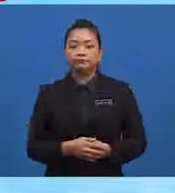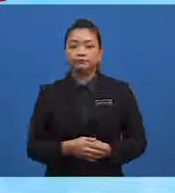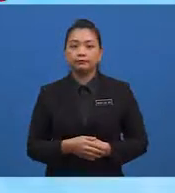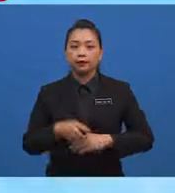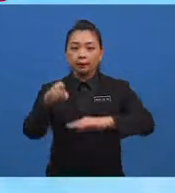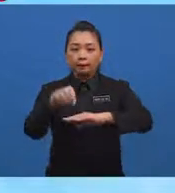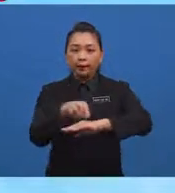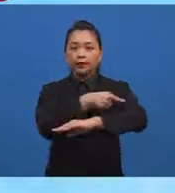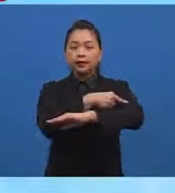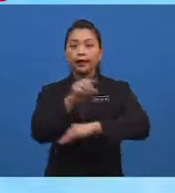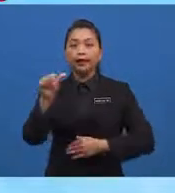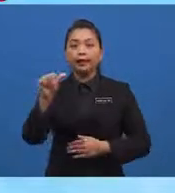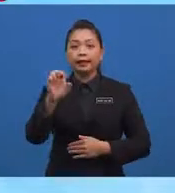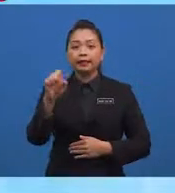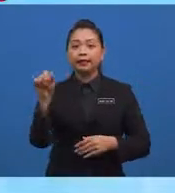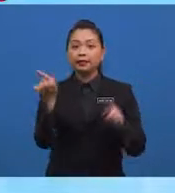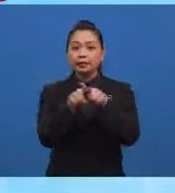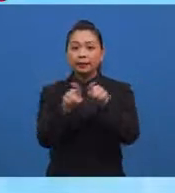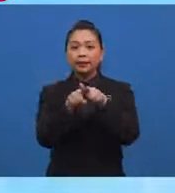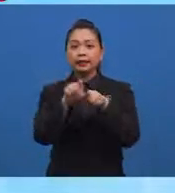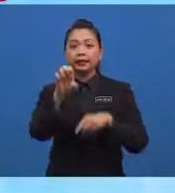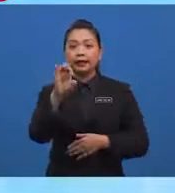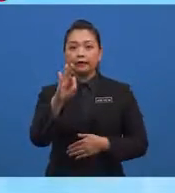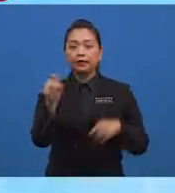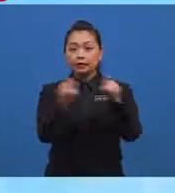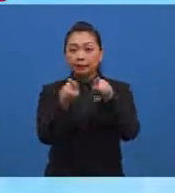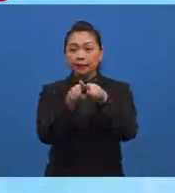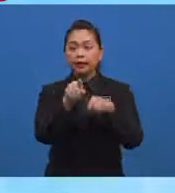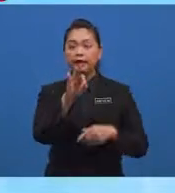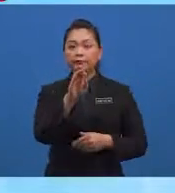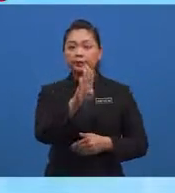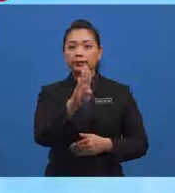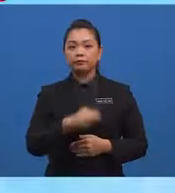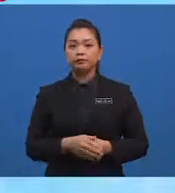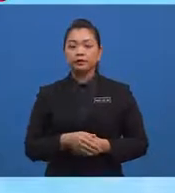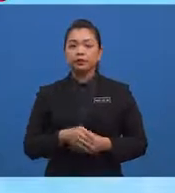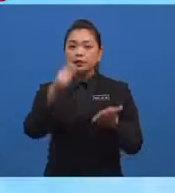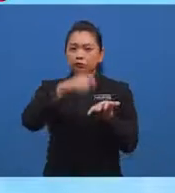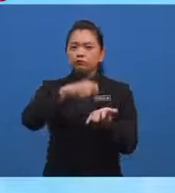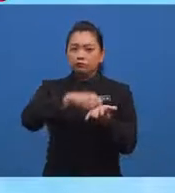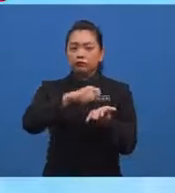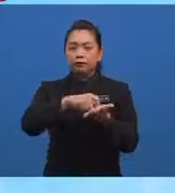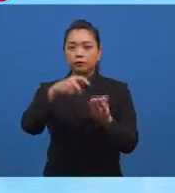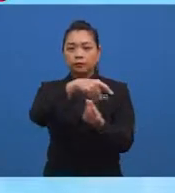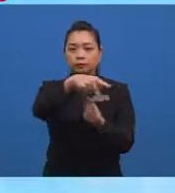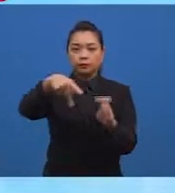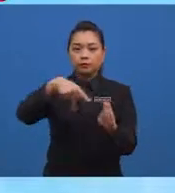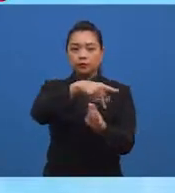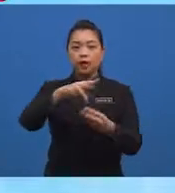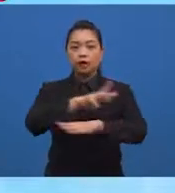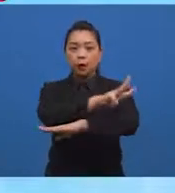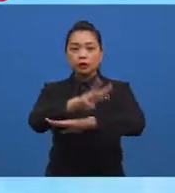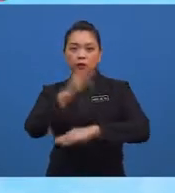Panjang AE sama dengan EF sama dengan FB. Hitung perimeter kawasan belorek.